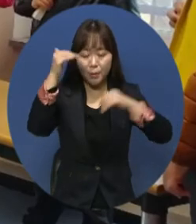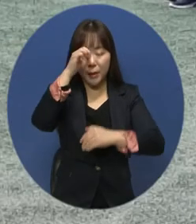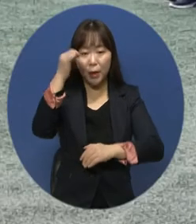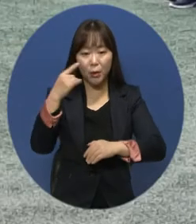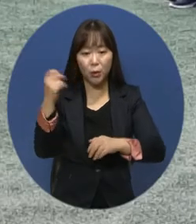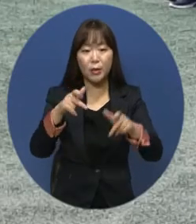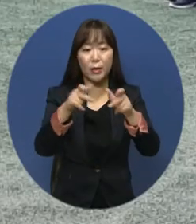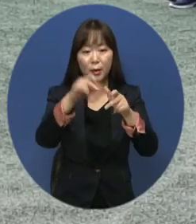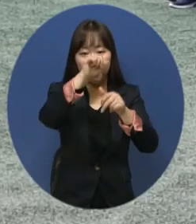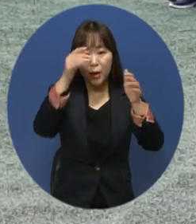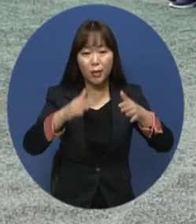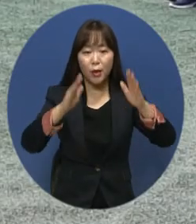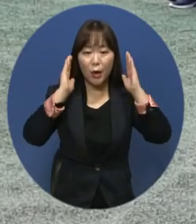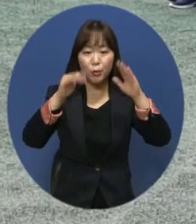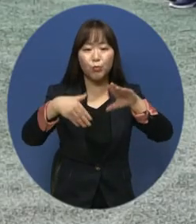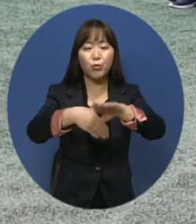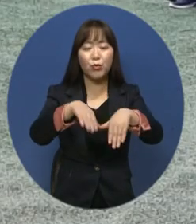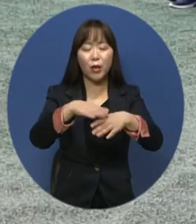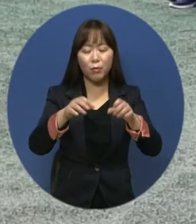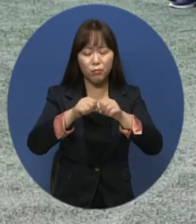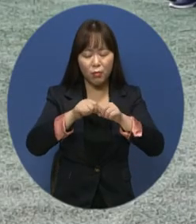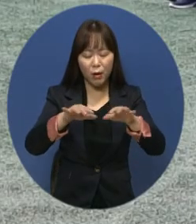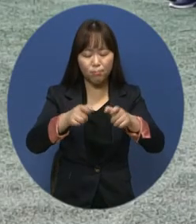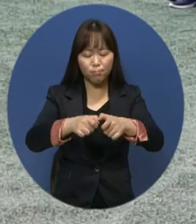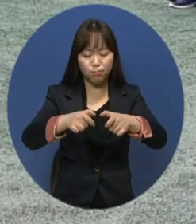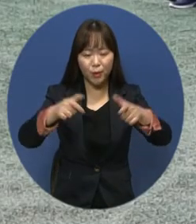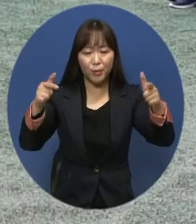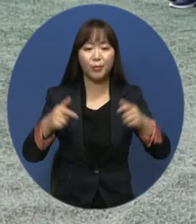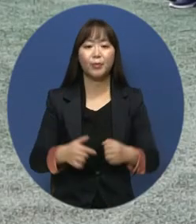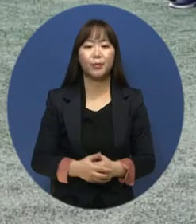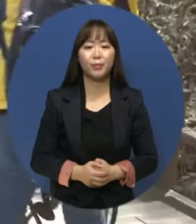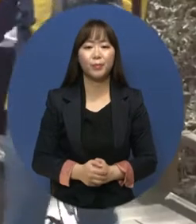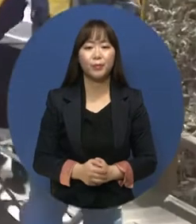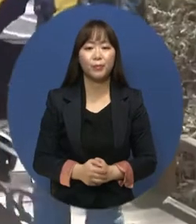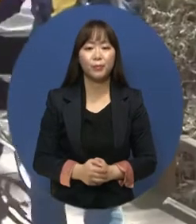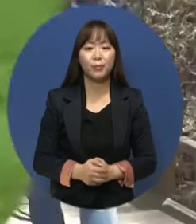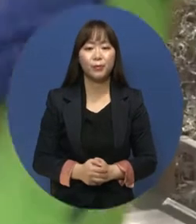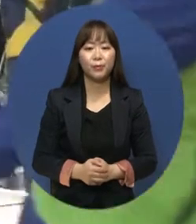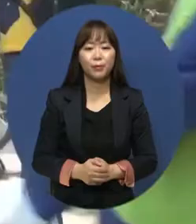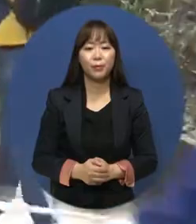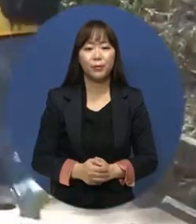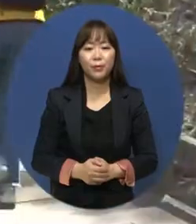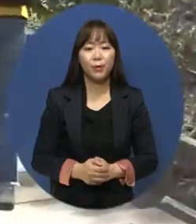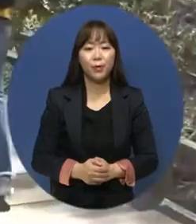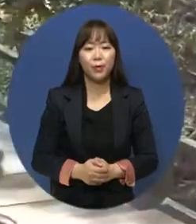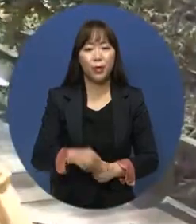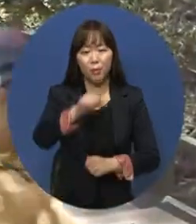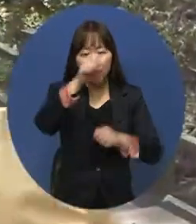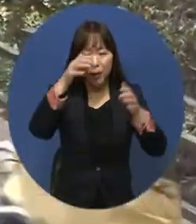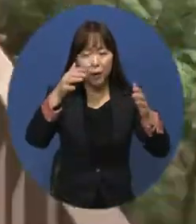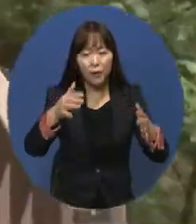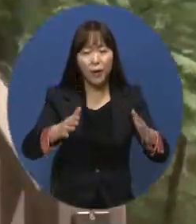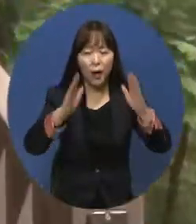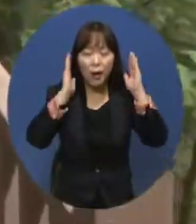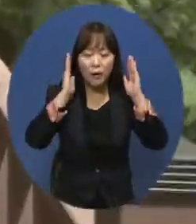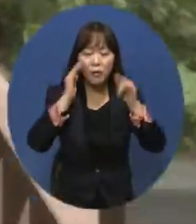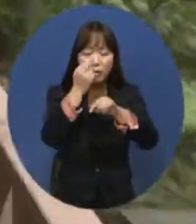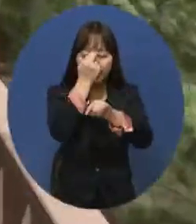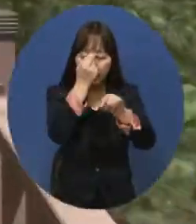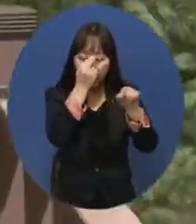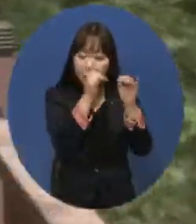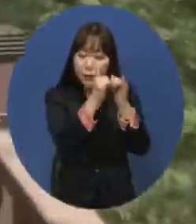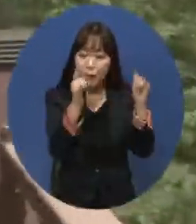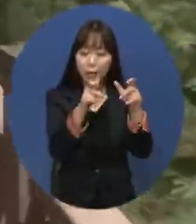평생학습 문화를 확산시키기 로 했습니다 순천시는 평생학습 사각지대에 놓인